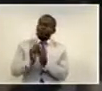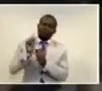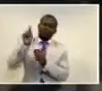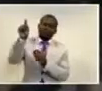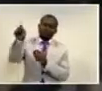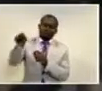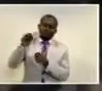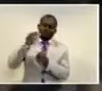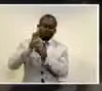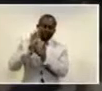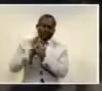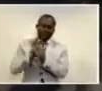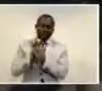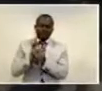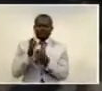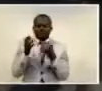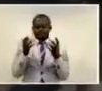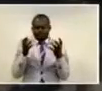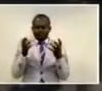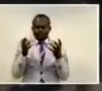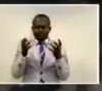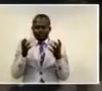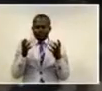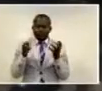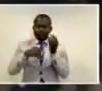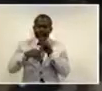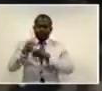rinini bakwiye